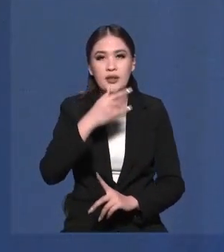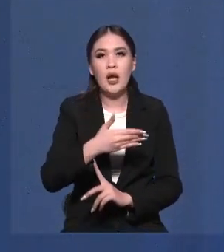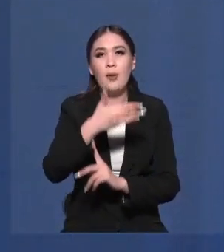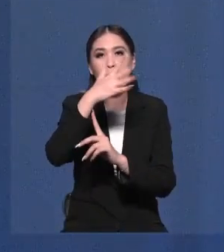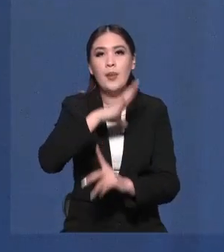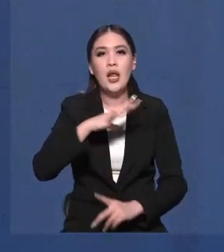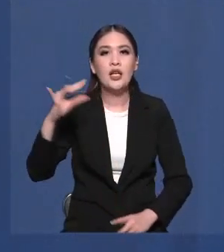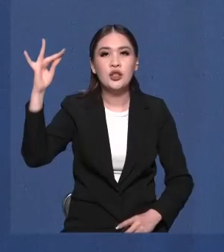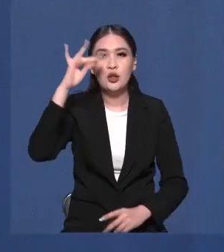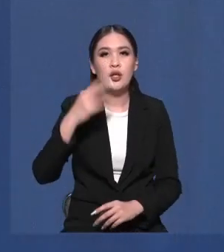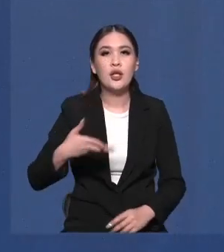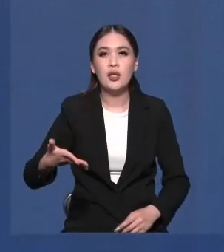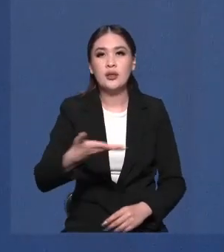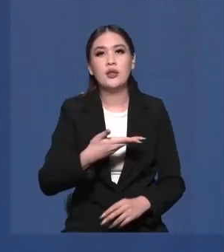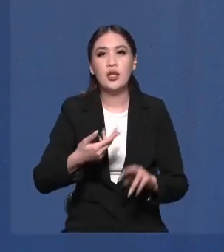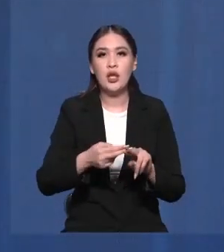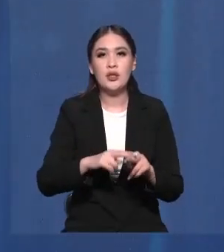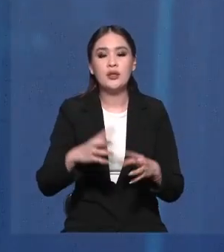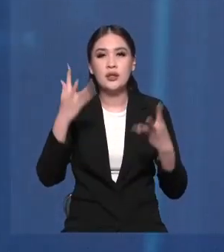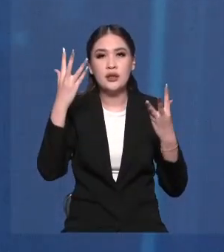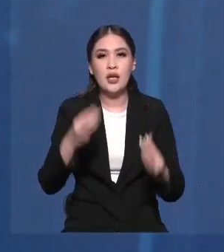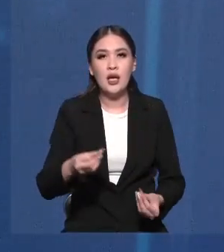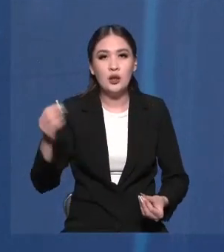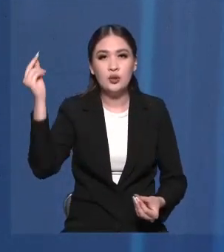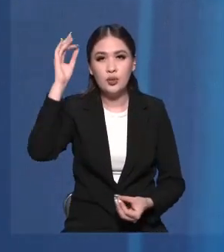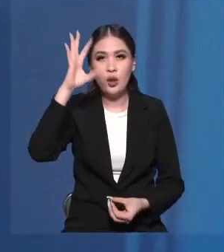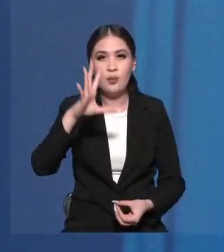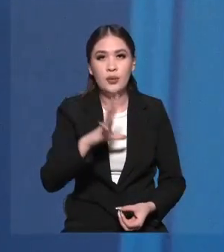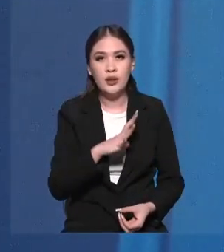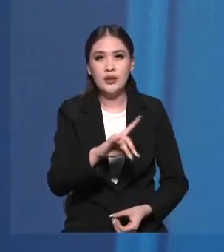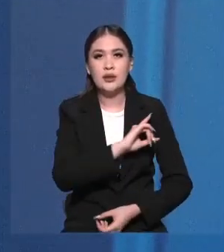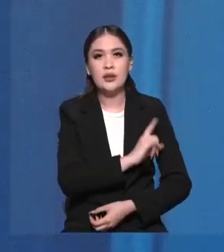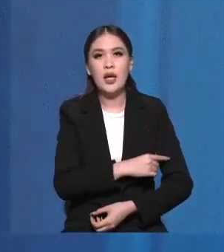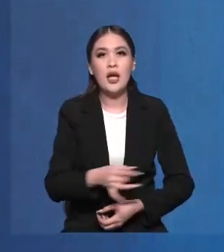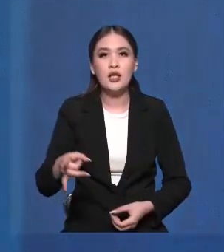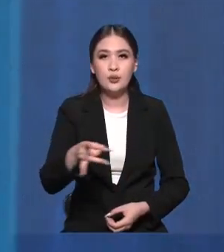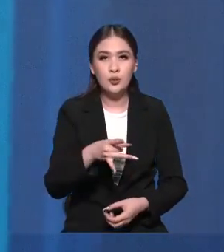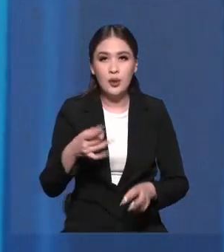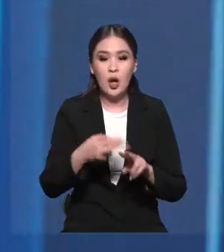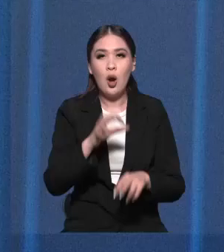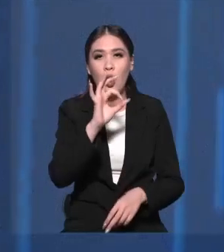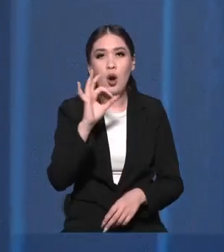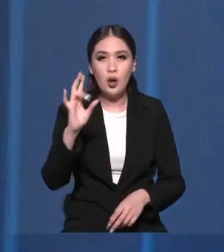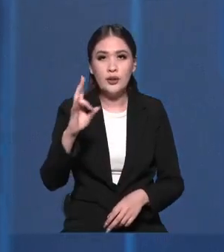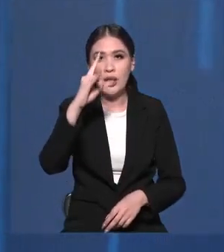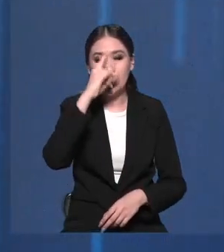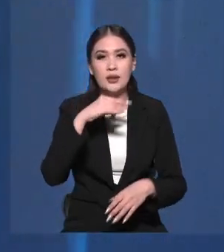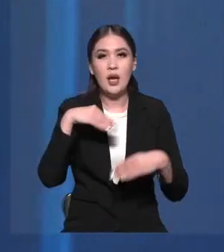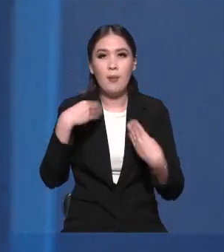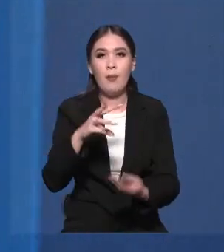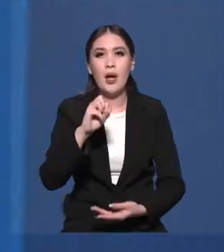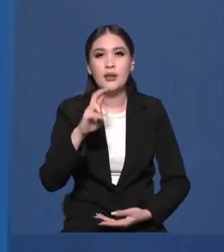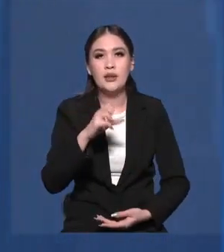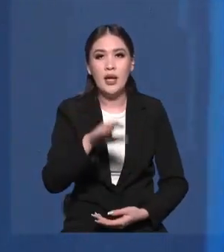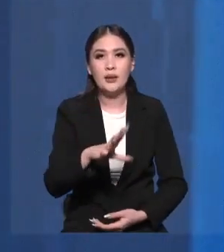это историческое для страны событие состоялось в день образования Вооружённых сил республики напомню ООН выдала Казахстану мандат на